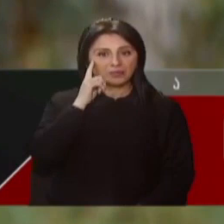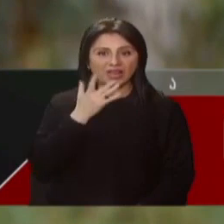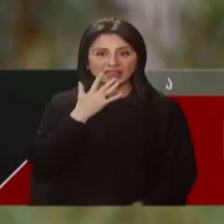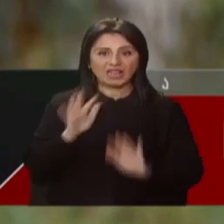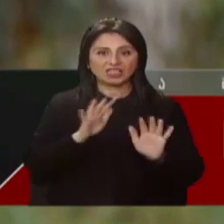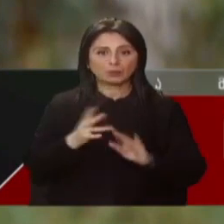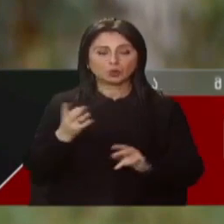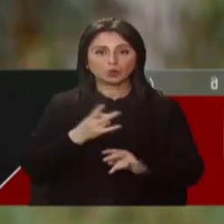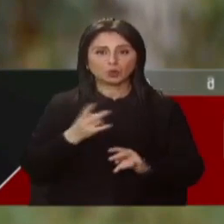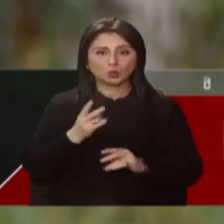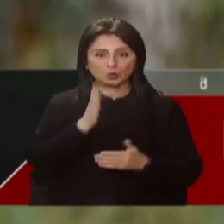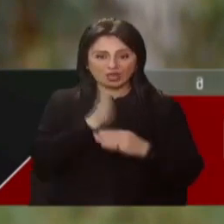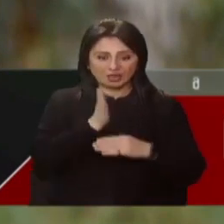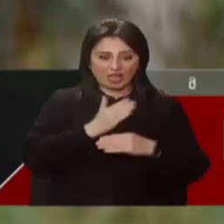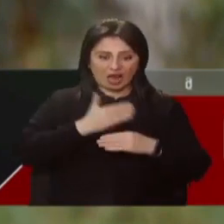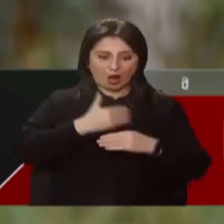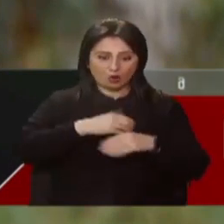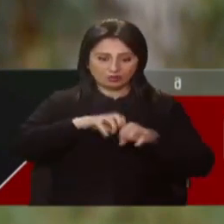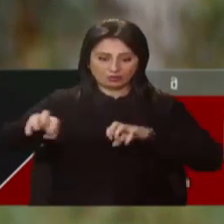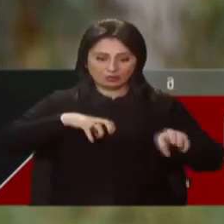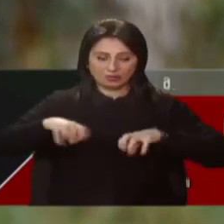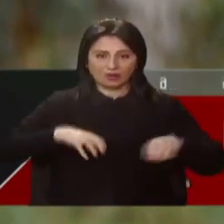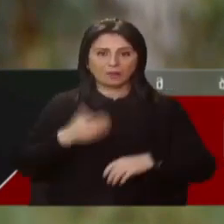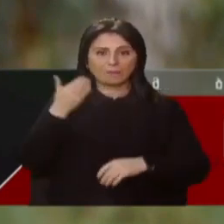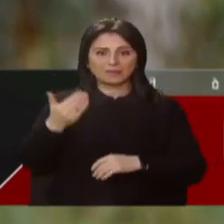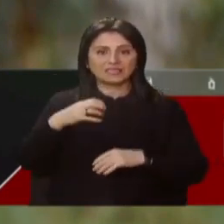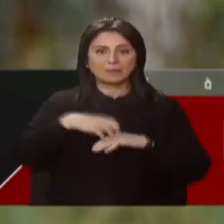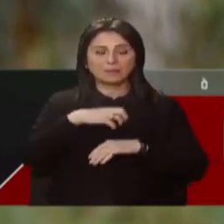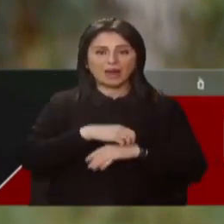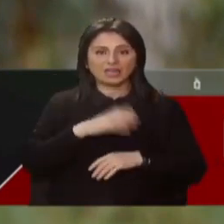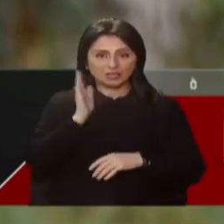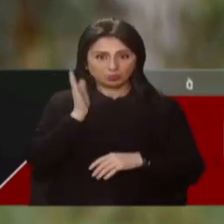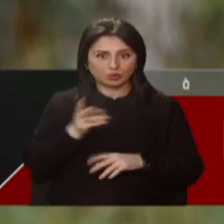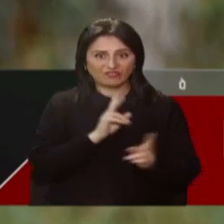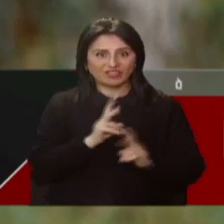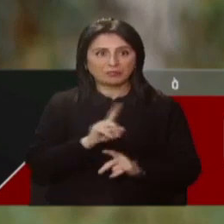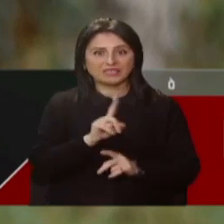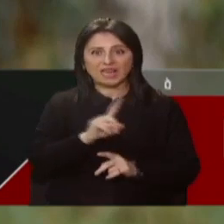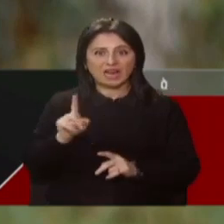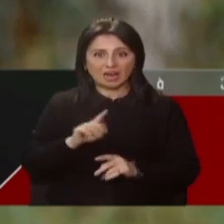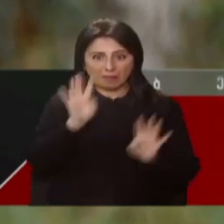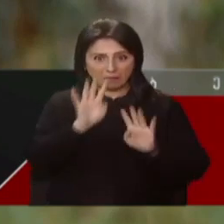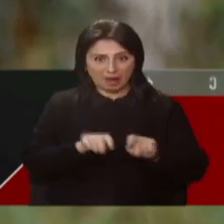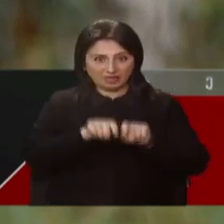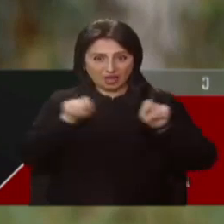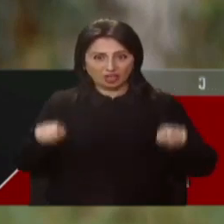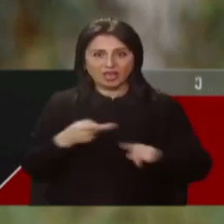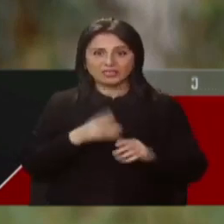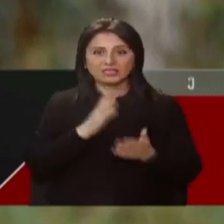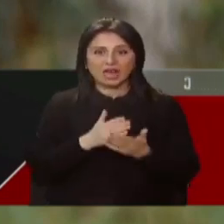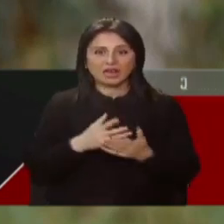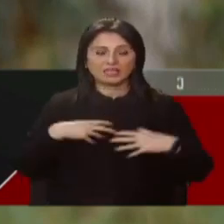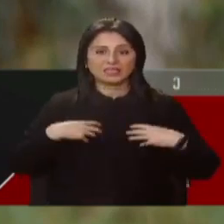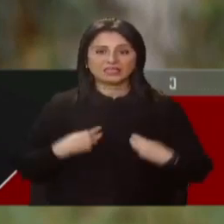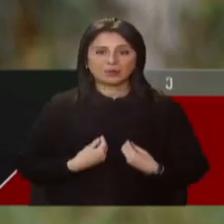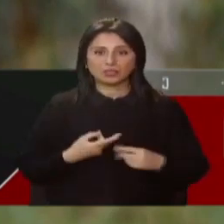ნაციონალურ მოძრაობა უნდა დაყოს, დაანაწევროს, მის პარტიაში აპირებს რა ვინმესთვის, რამეზე ფარდის ახდას, ეს არის